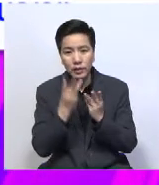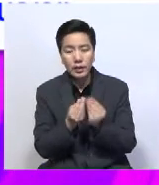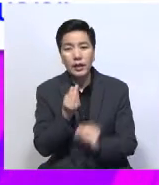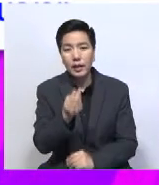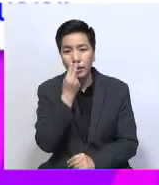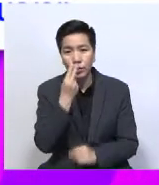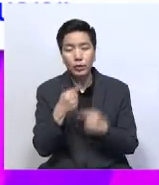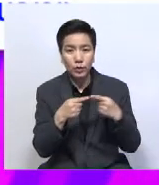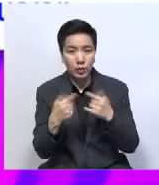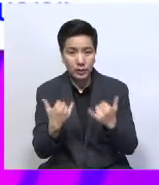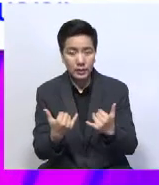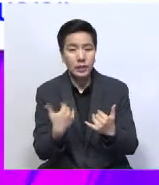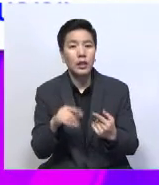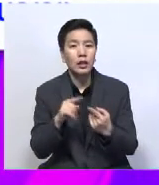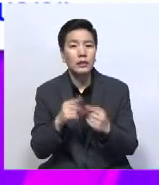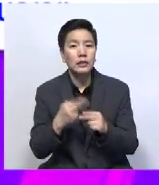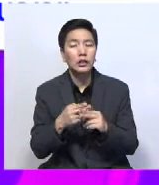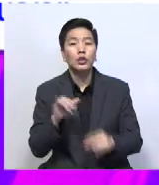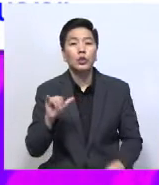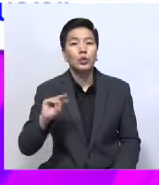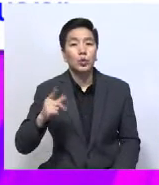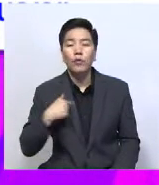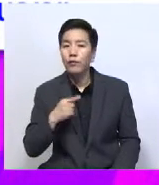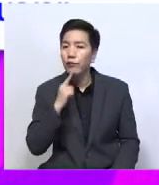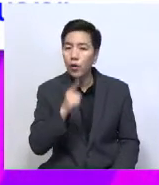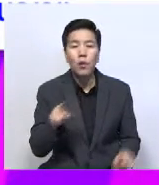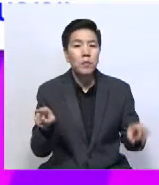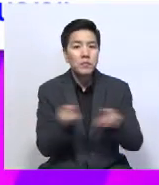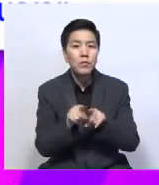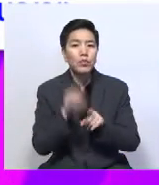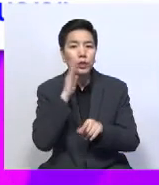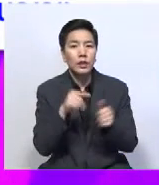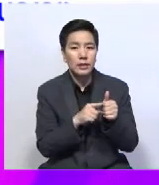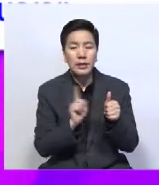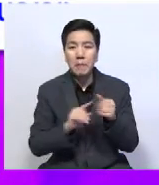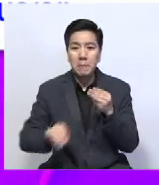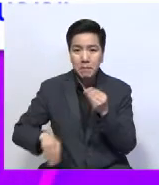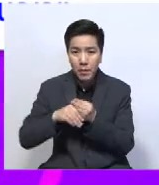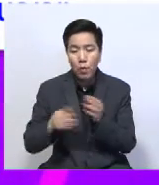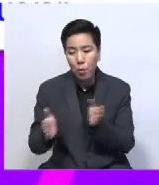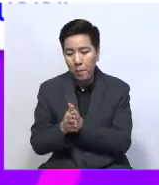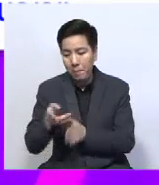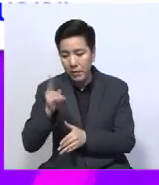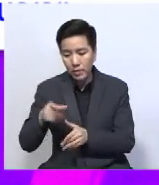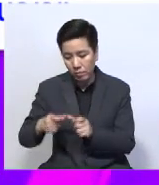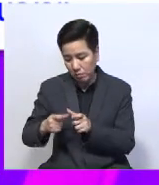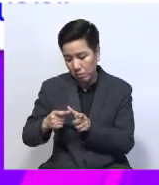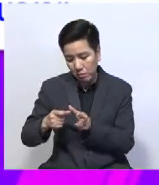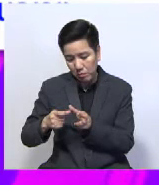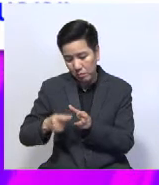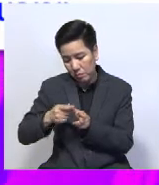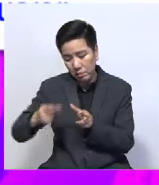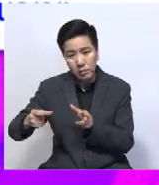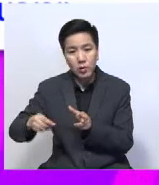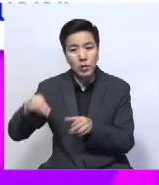รายละเอียดมาให้ติดตามกันอีกครั้งหนึ่งค่ะส่วนในยงโดดเครือมีความเห็นสั่งฟ้องเหมือนกับนายเปรมชัยแต่ว่าเพิ่มข้อหาร่วมกันมีปืนและกระสุนปืนไว้ในครอบ